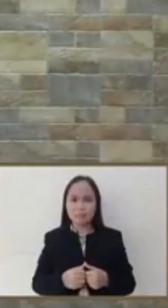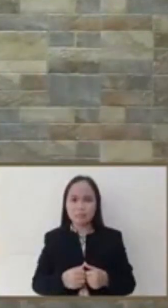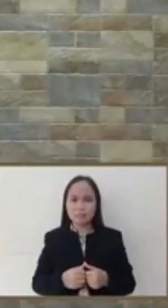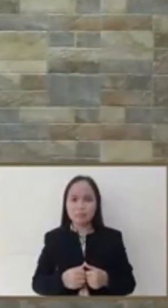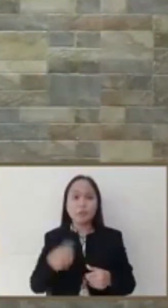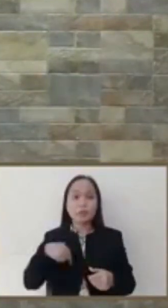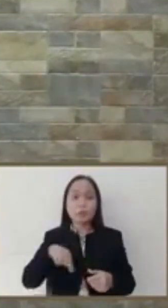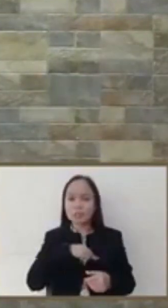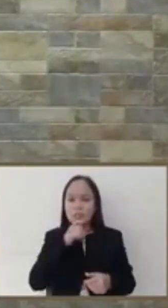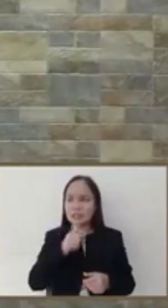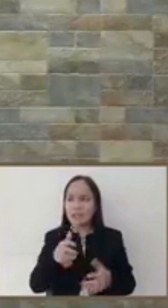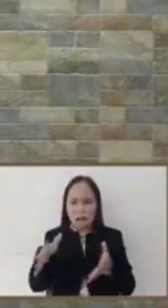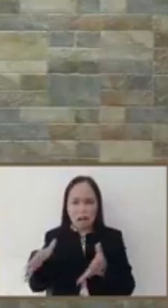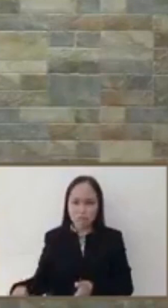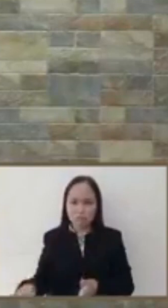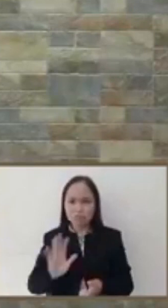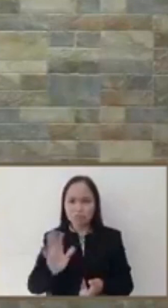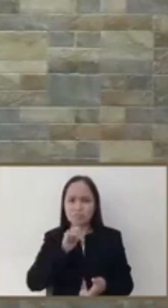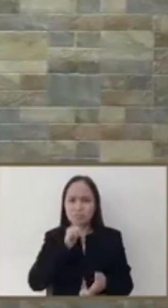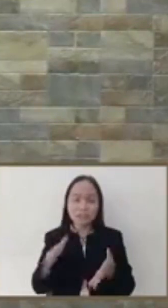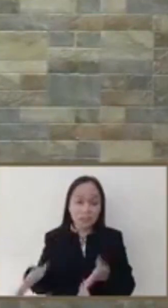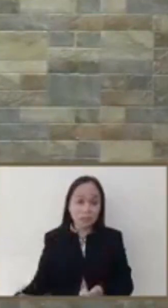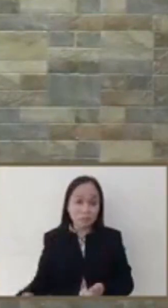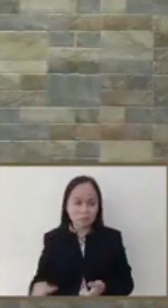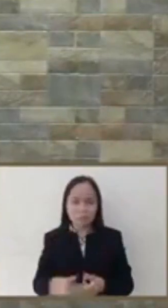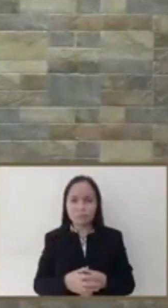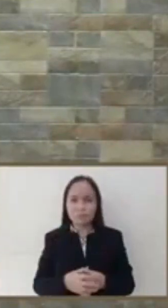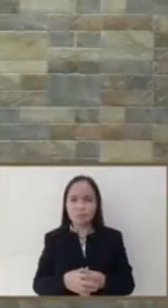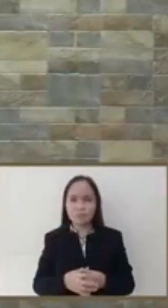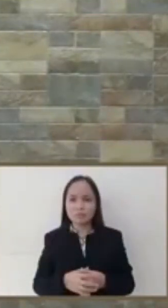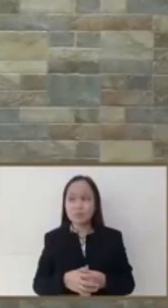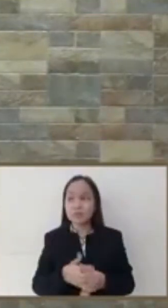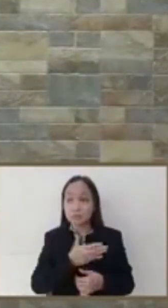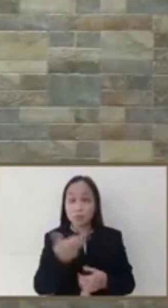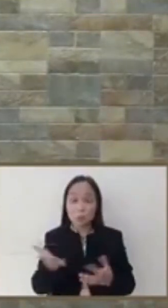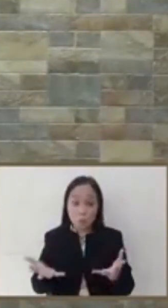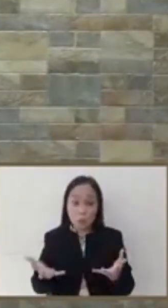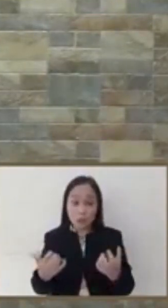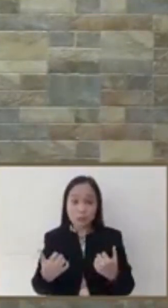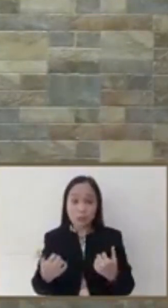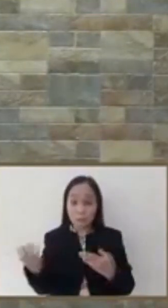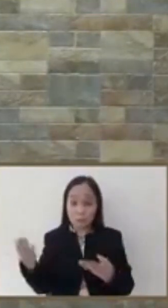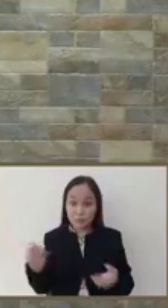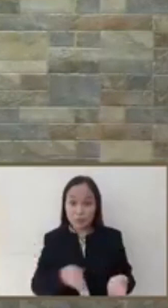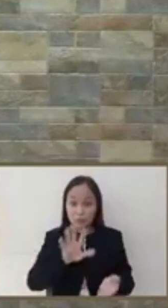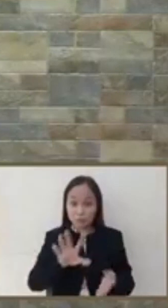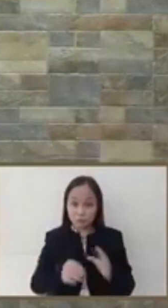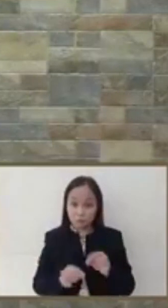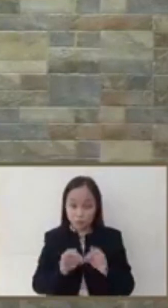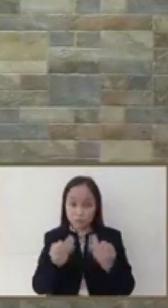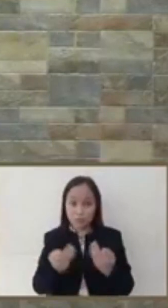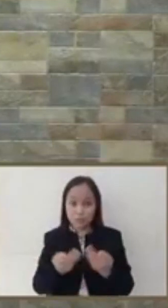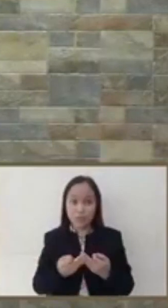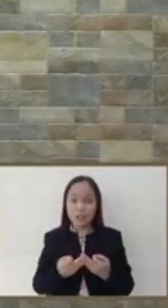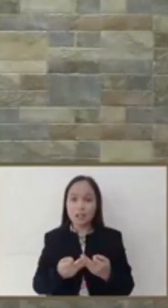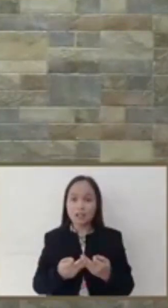sila iiwanan. Oh man, sinasabi ko sa iyo, ayaw niyong iwanan yan. Gusto niyong dalhin ang pamilya mo. Alright, ayaw mong